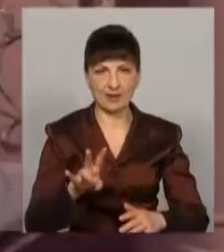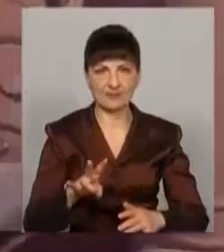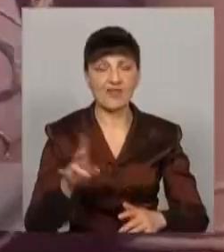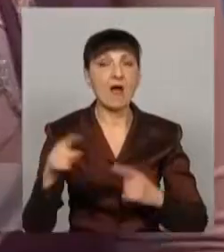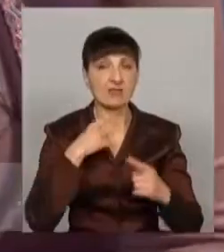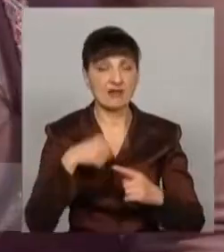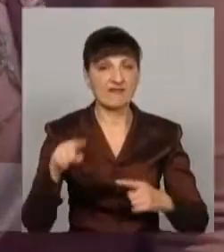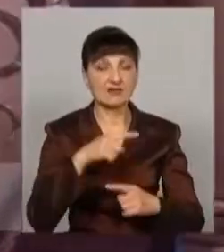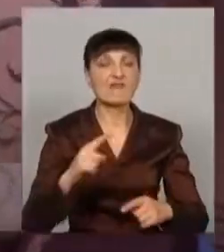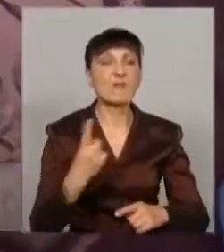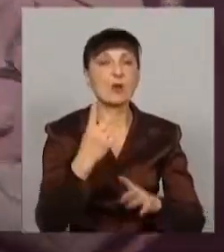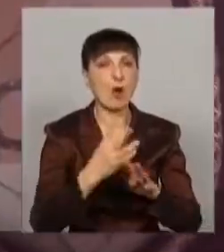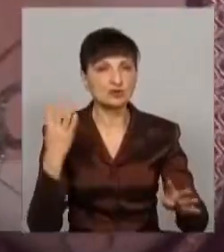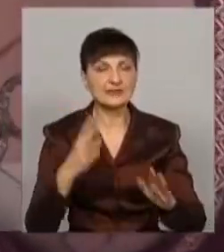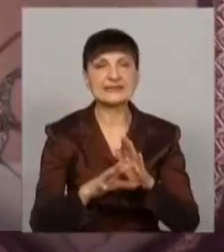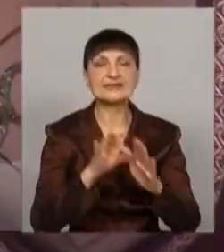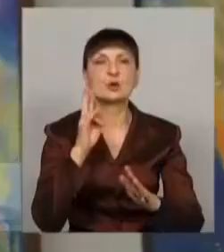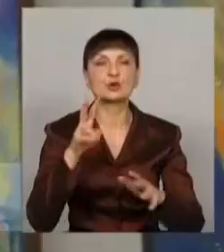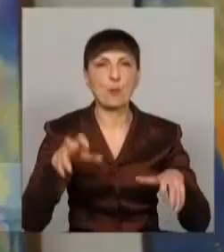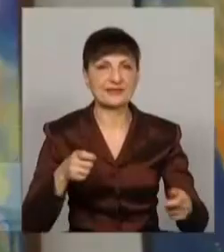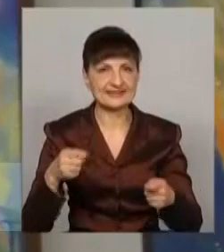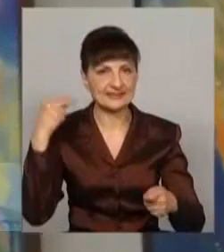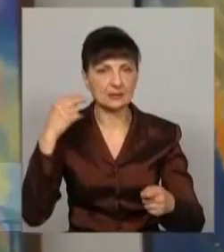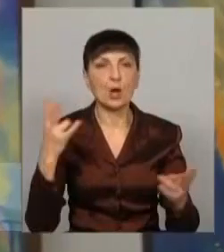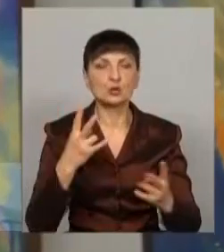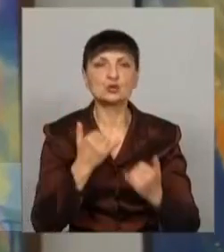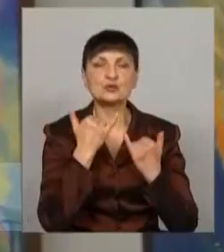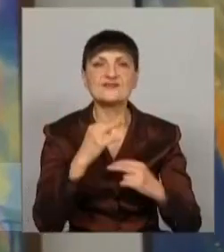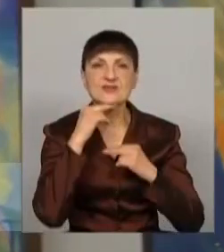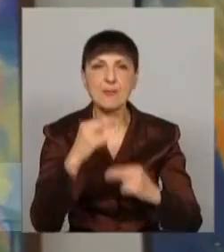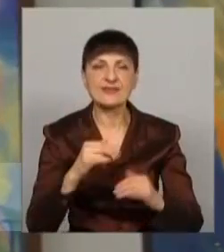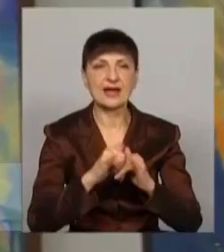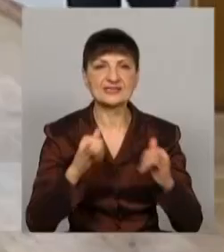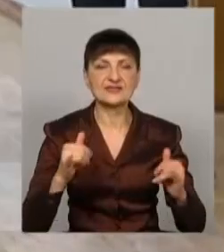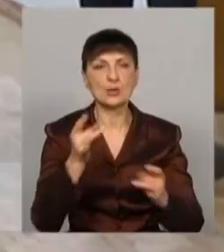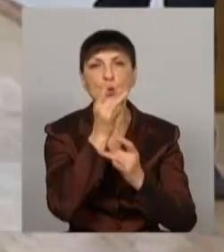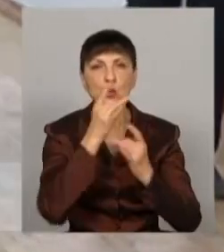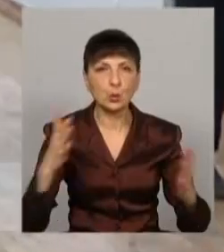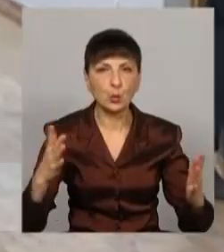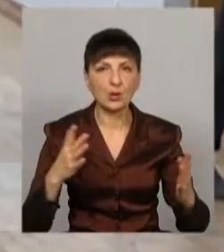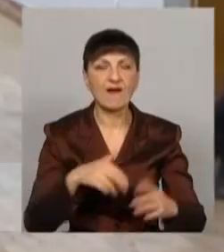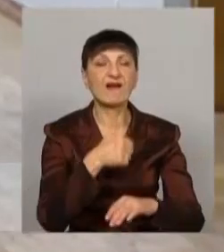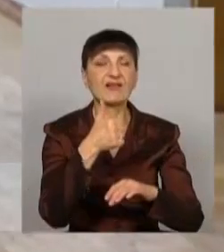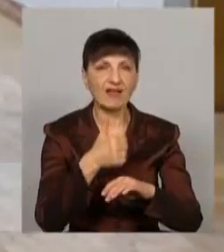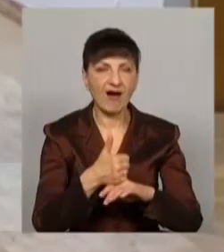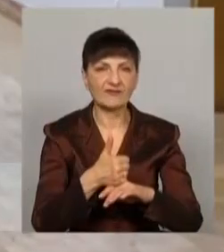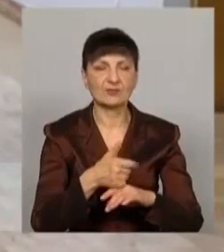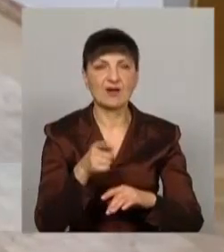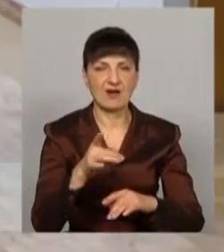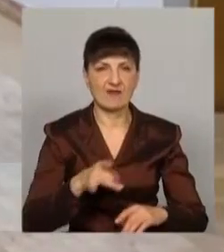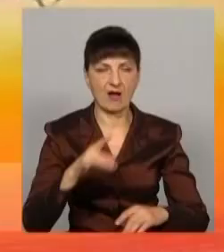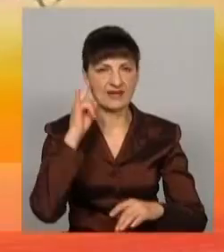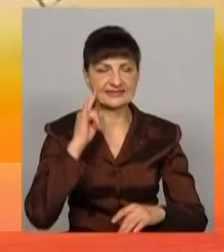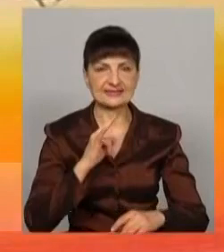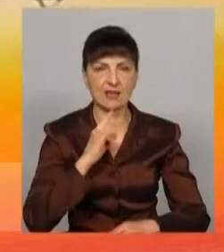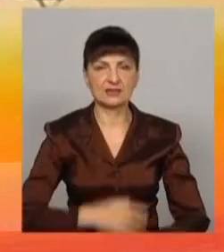словам, в первую очередь избранному главе государства нужно уделить внимание развитию культуры как главному приоритету республики.